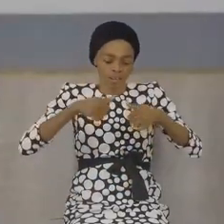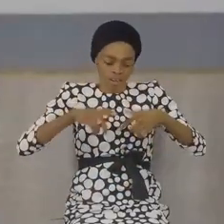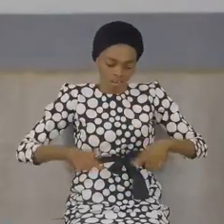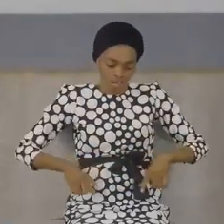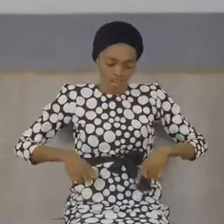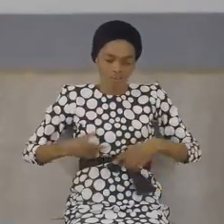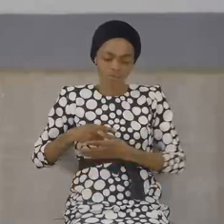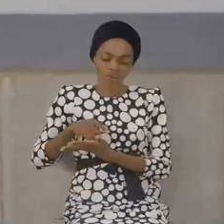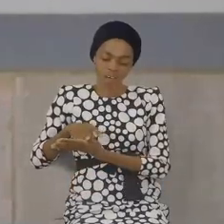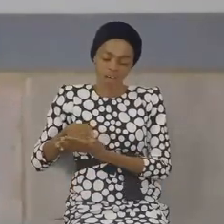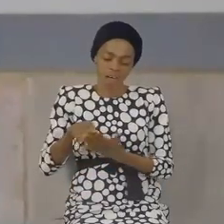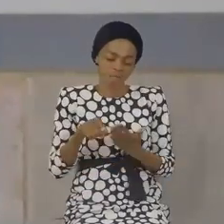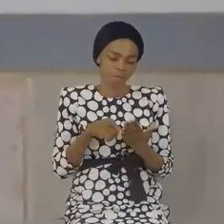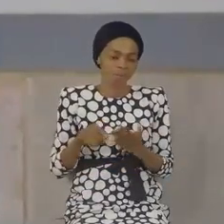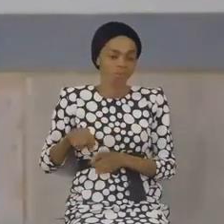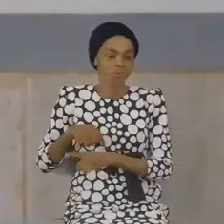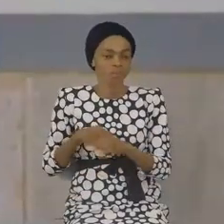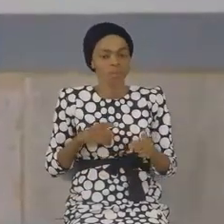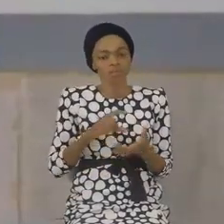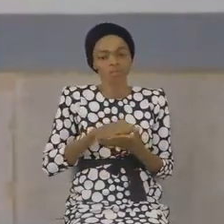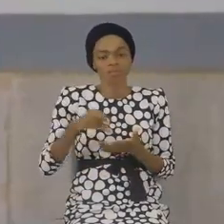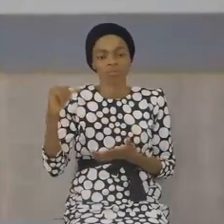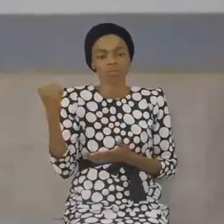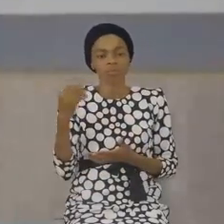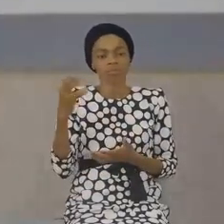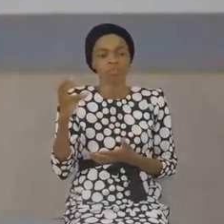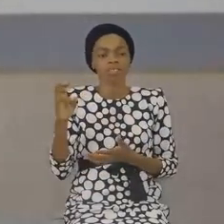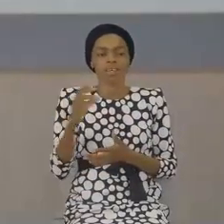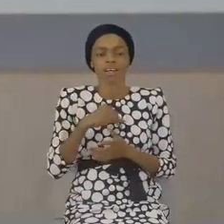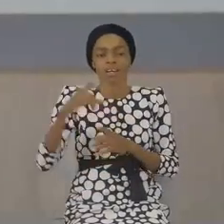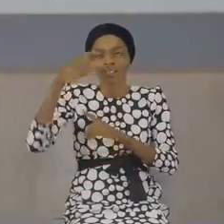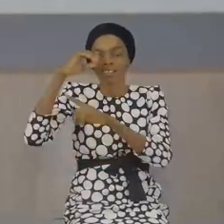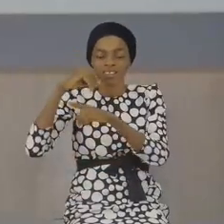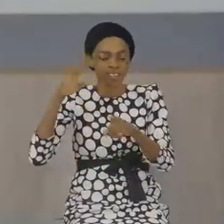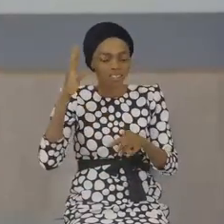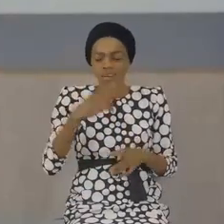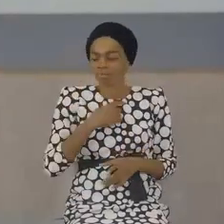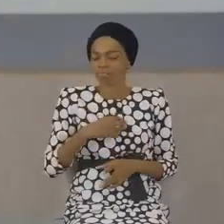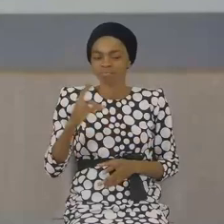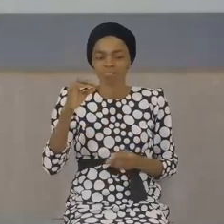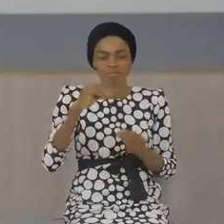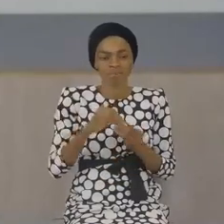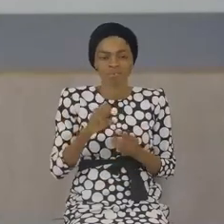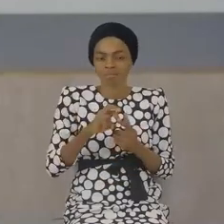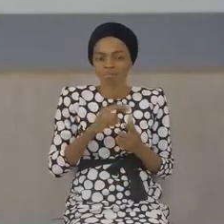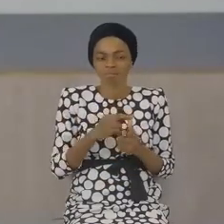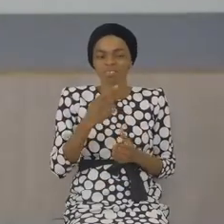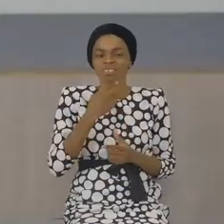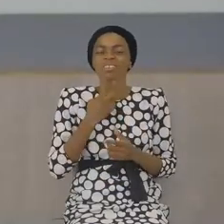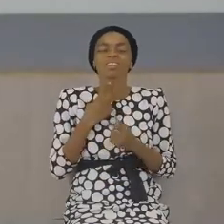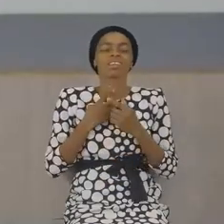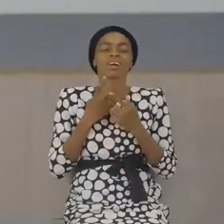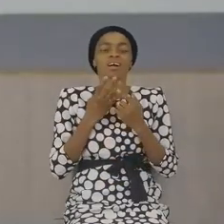Verset 16. Ils n'auront plus faim, ils n'auront plus soif. Et le soleil ne les frappera